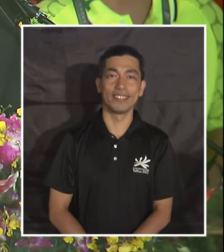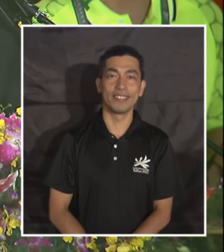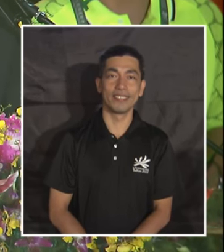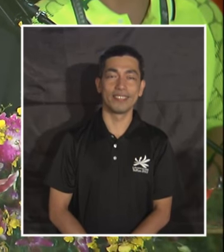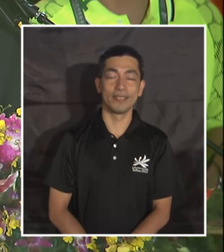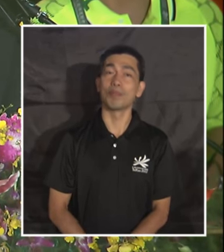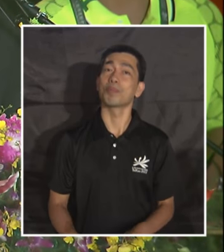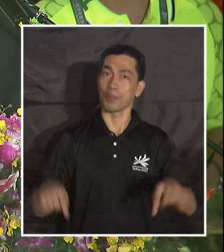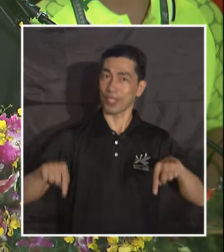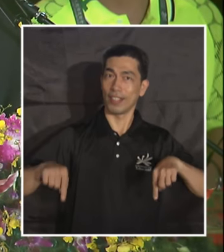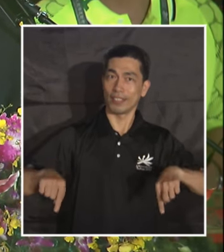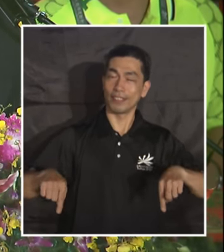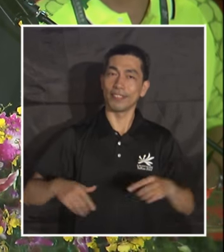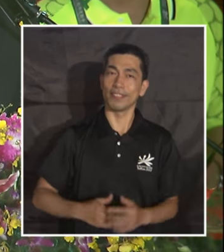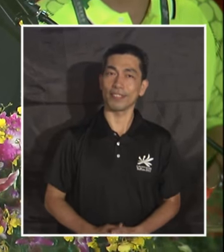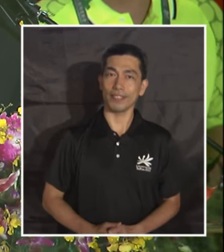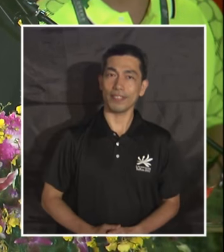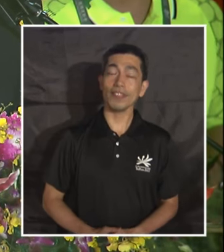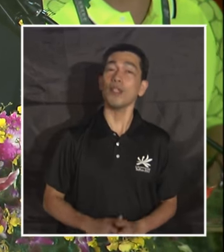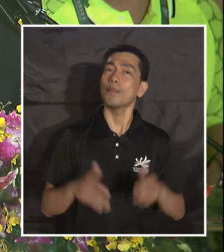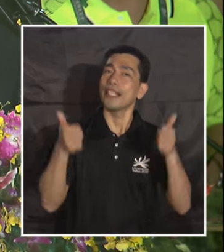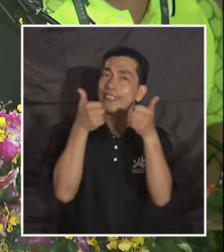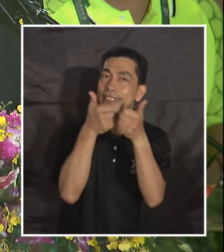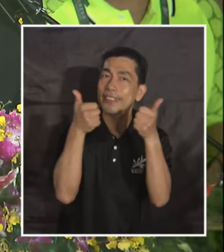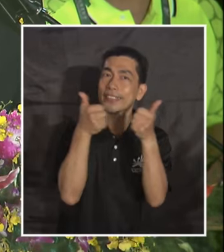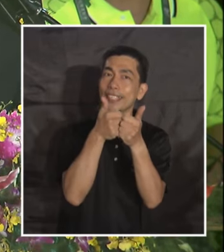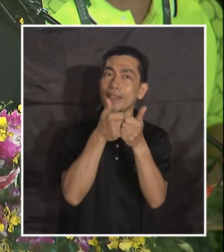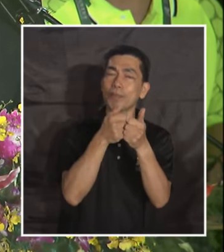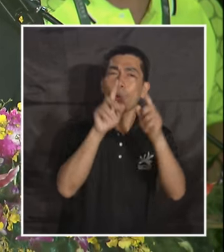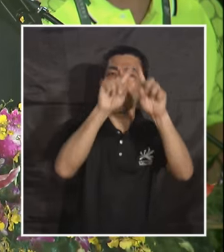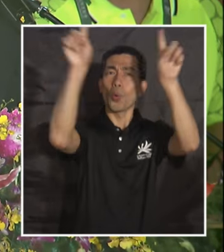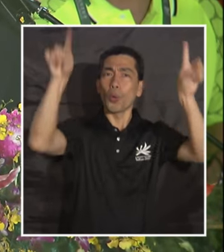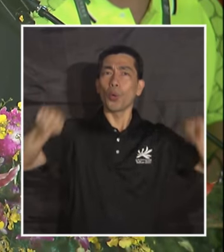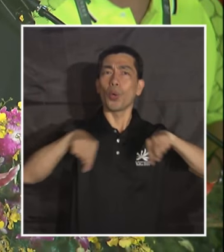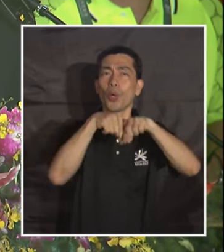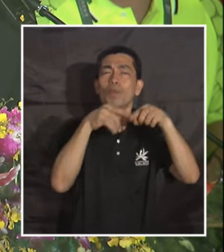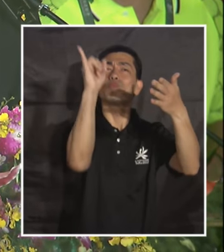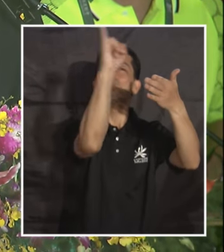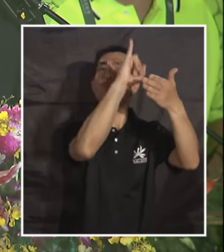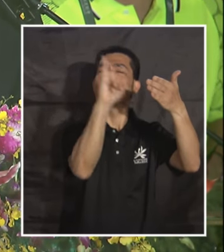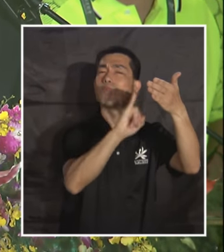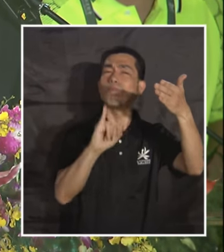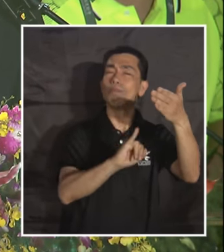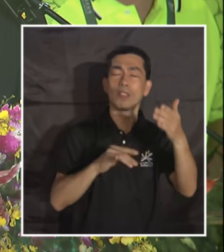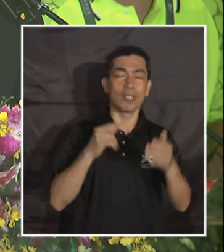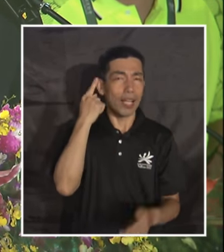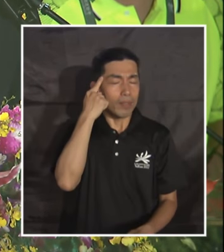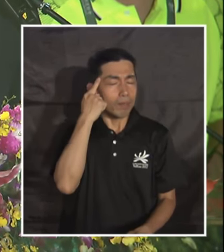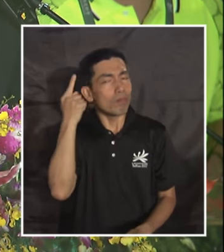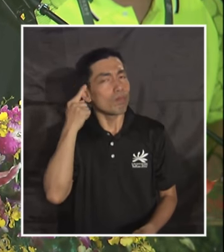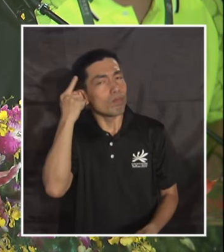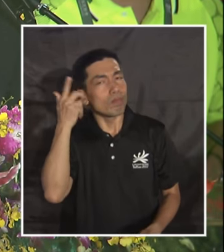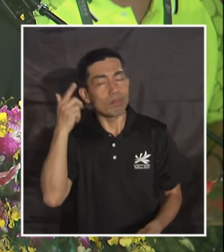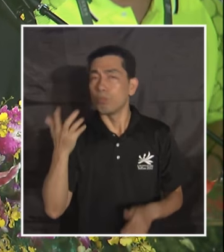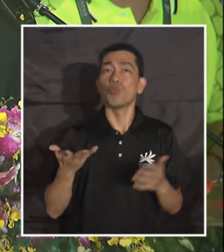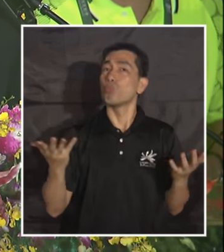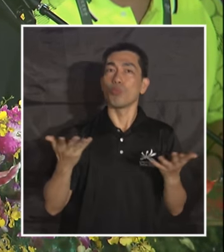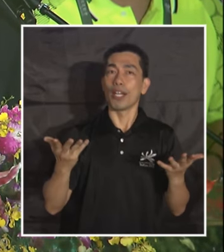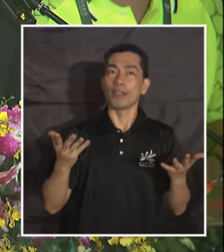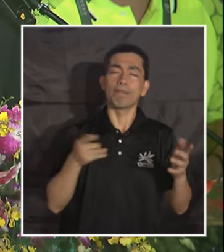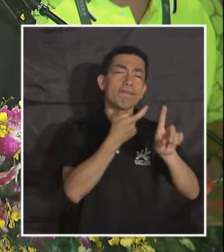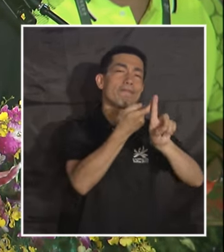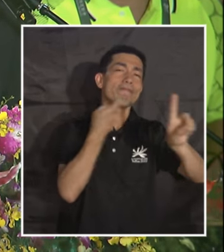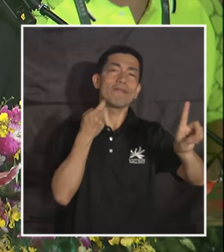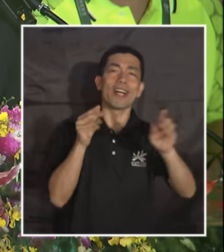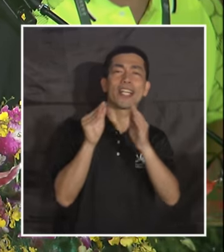这一次大会的图徽是由设计理念，也就是来自桃园市这个